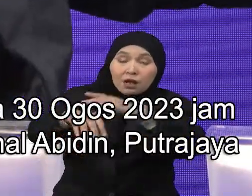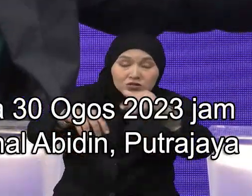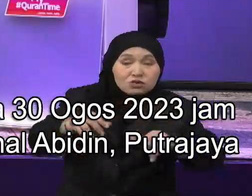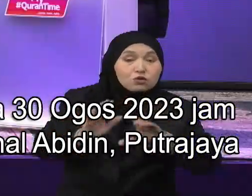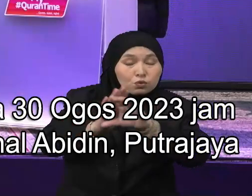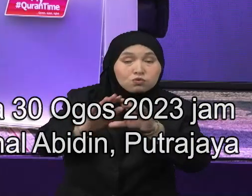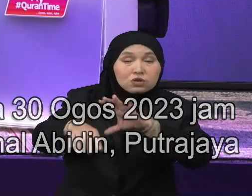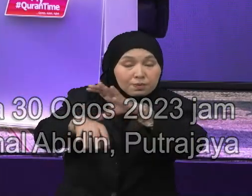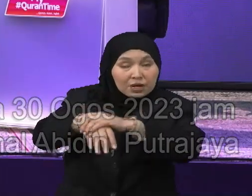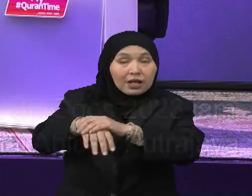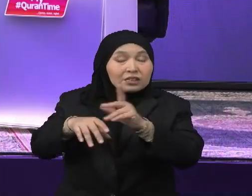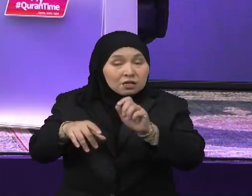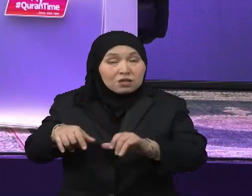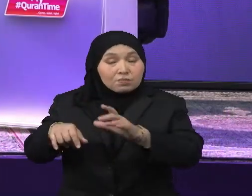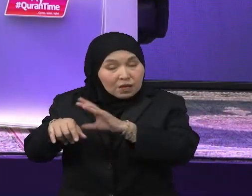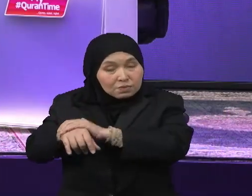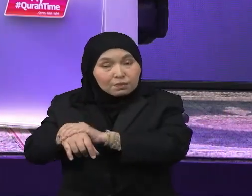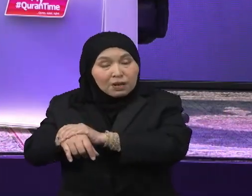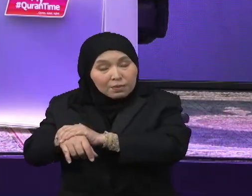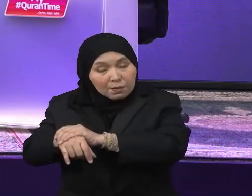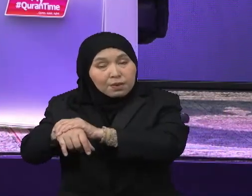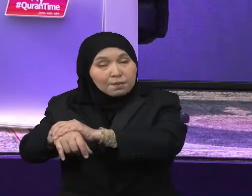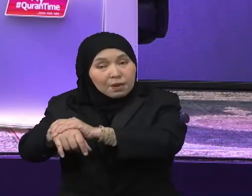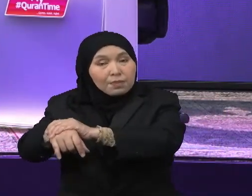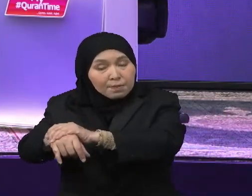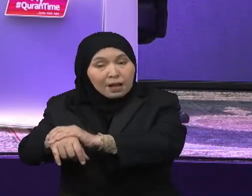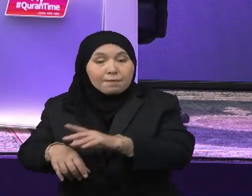saya pegang saya tirmizi saya apa nih